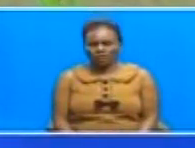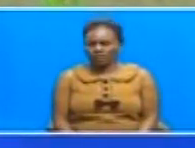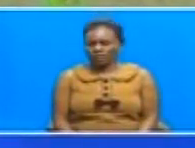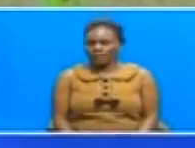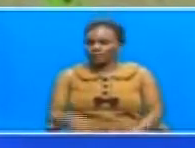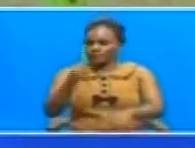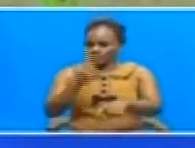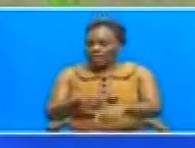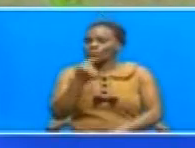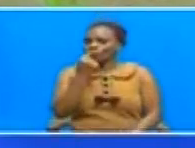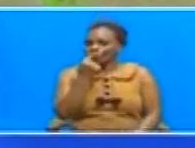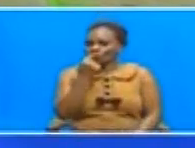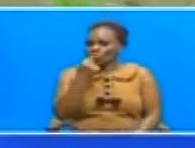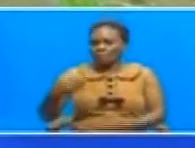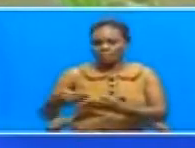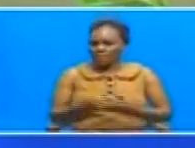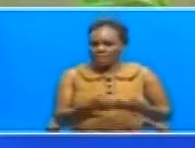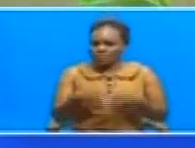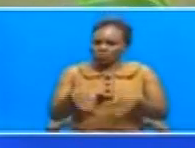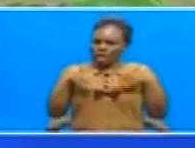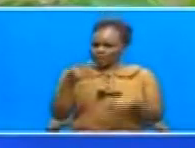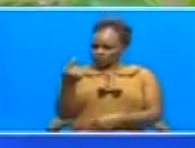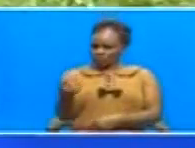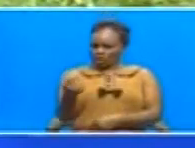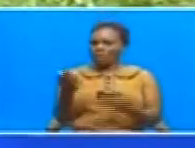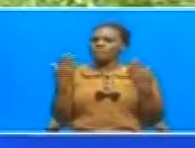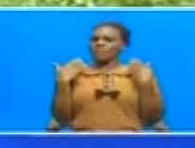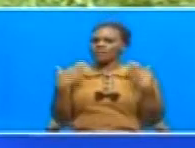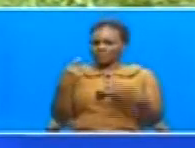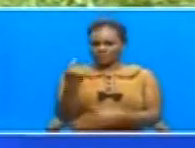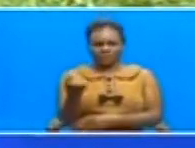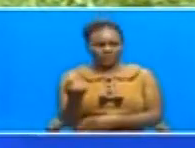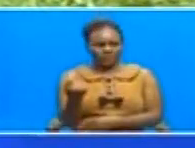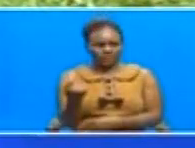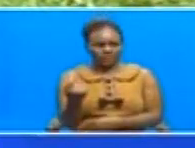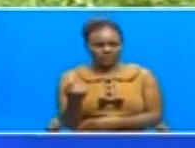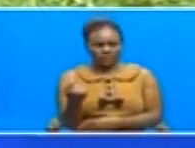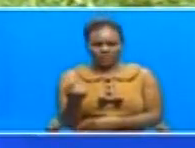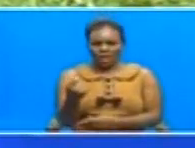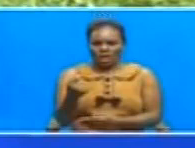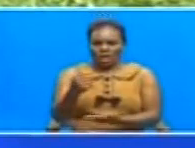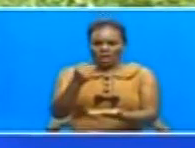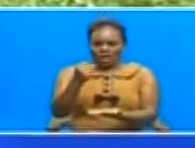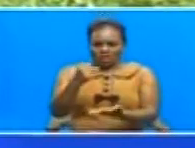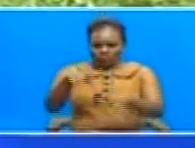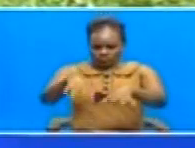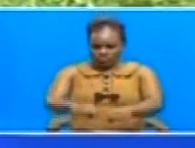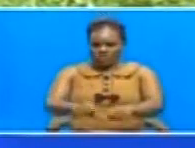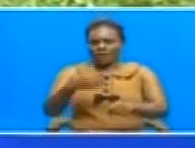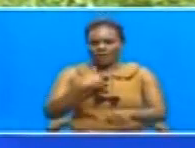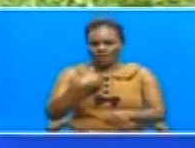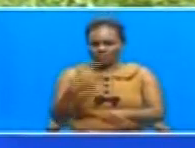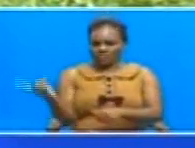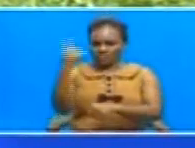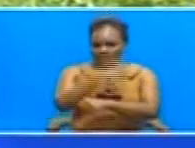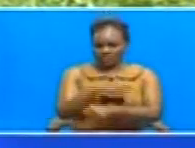Hata wakati anaponyonya, Precious usita kwa muda ili apumue. So alitupea booking deni, tulienda kumbeli